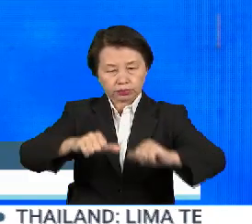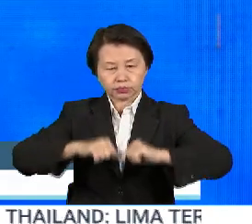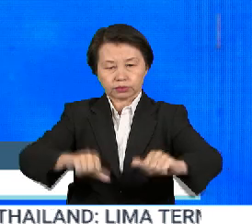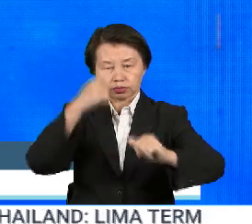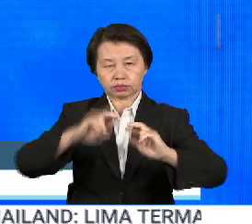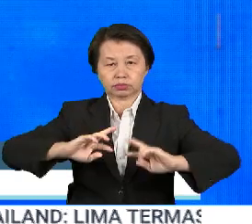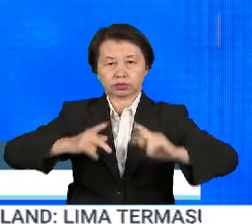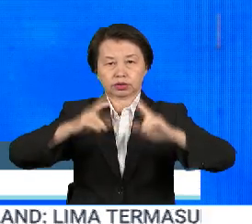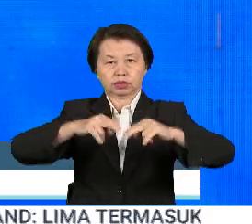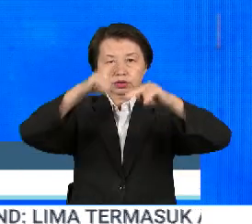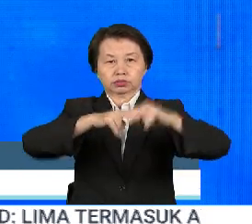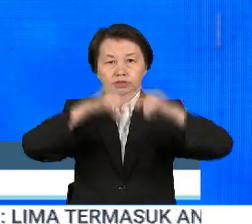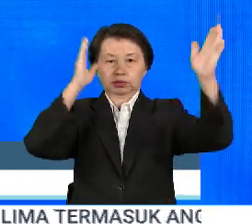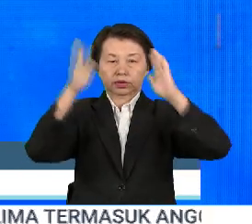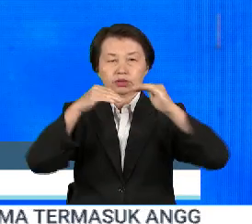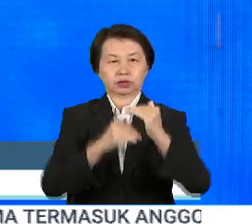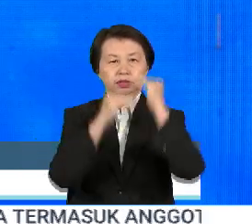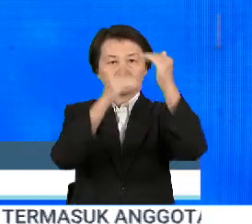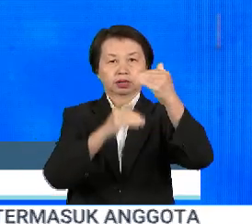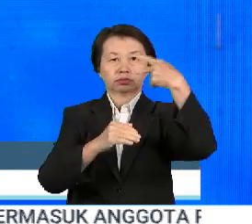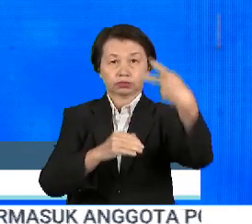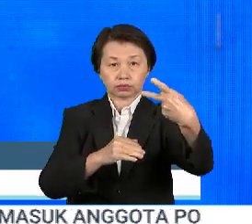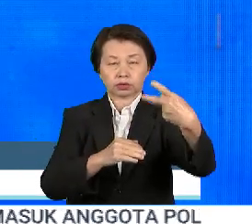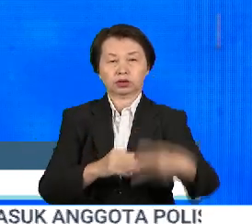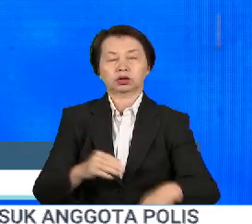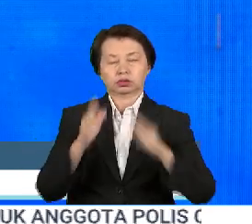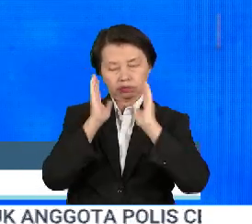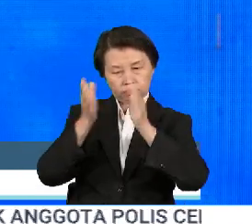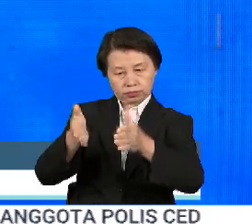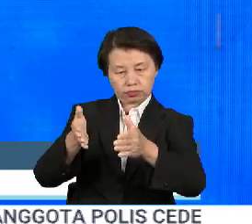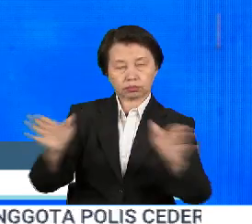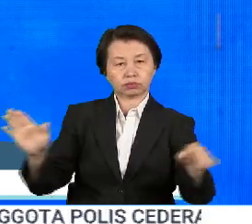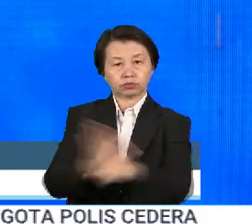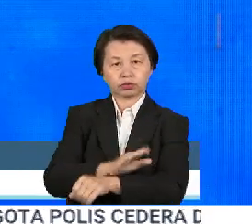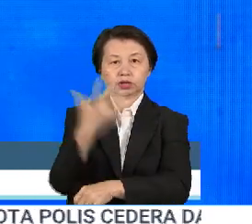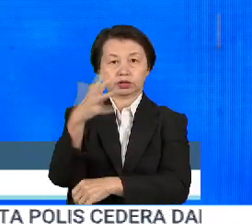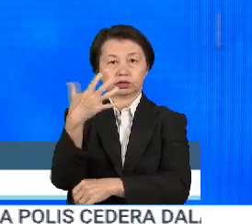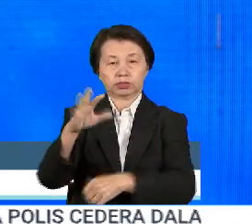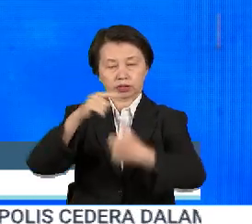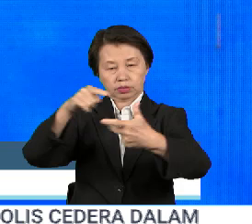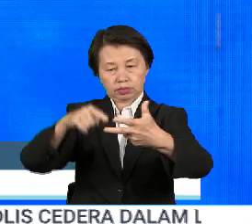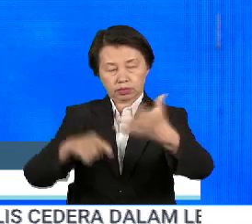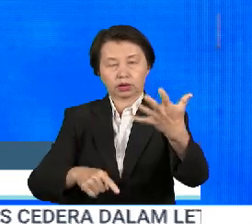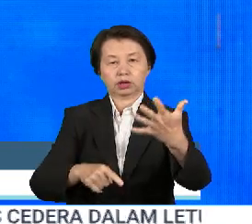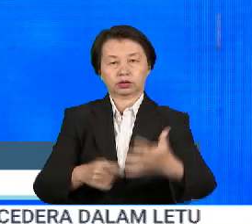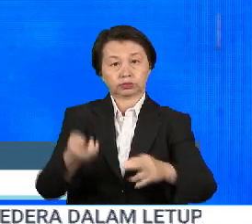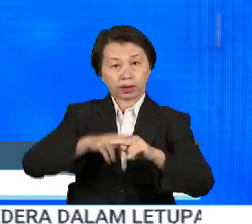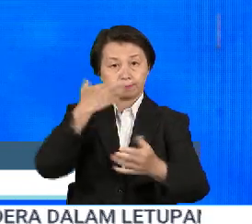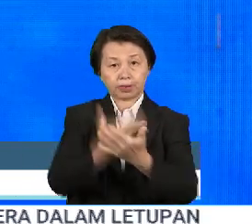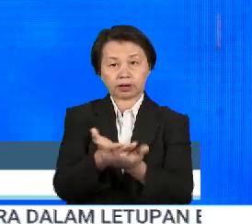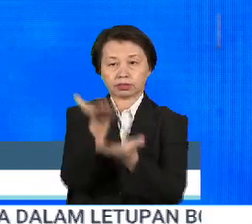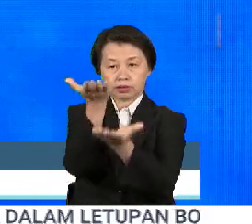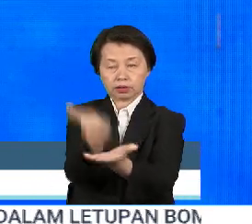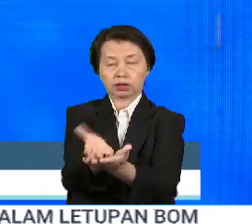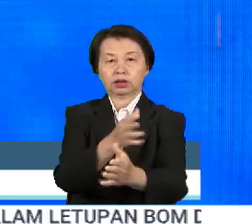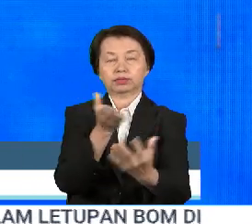bagi meningkatkan kedudukan negara ke tahap 2. Fokus tertumpu kepada memenuhi 15 syor penambahbaikan yang dikemuka